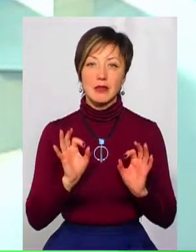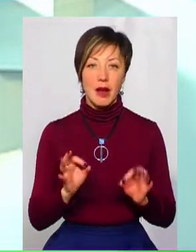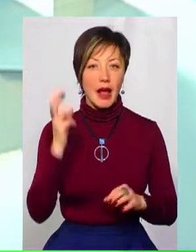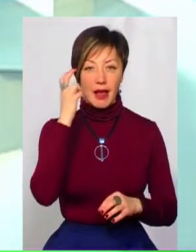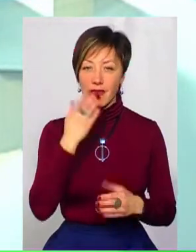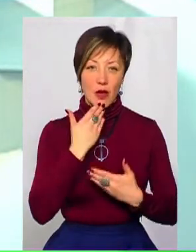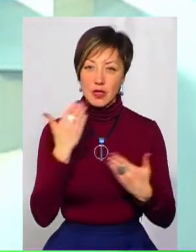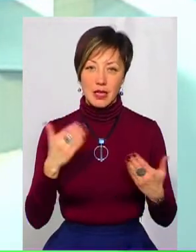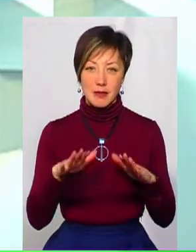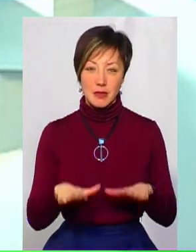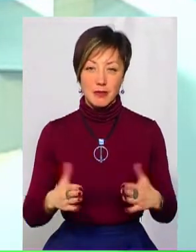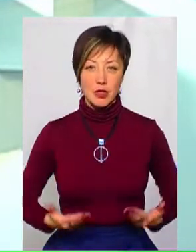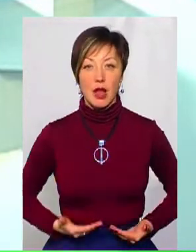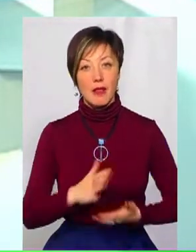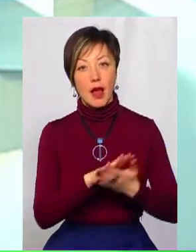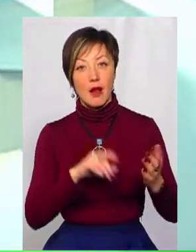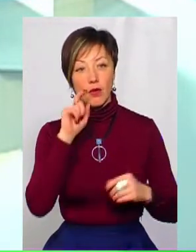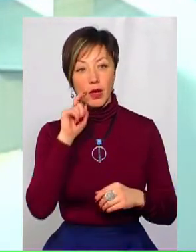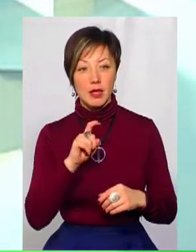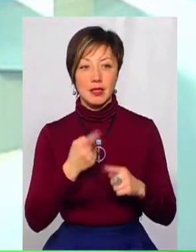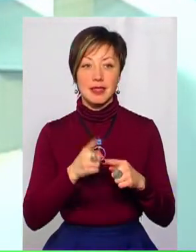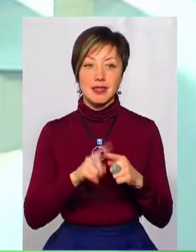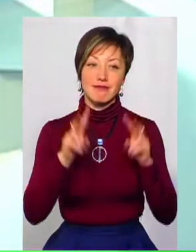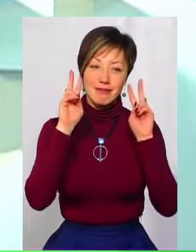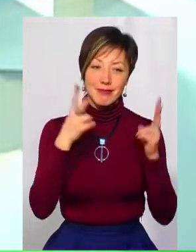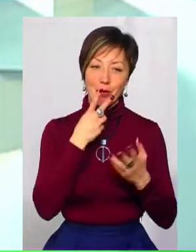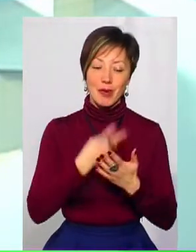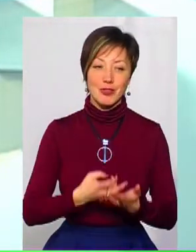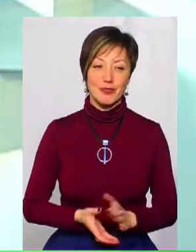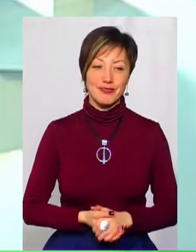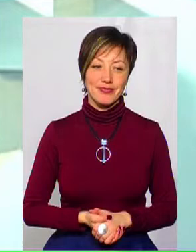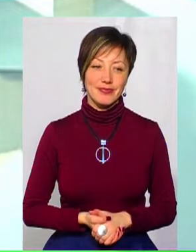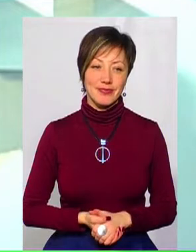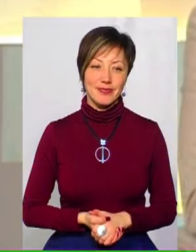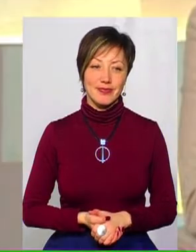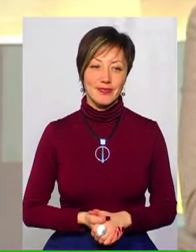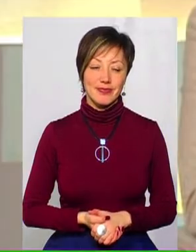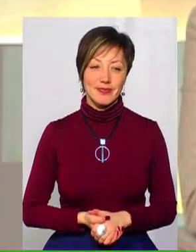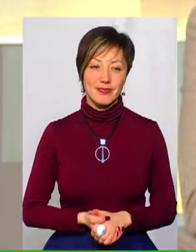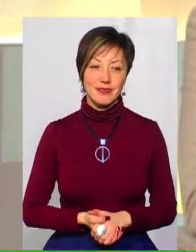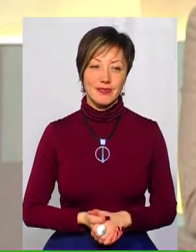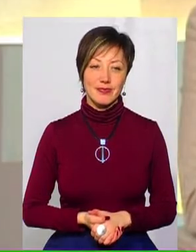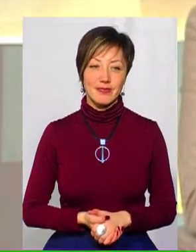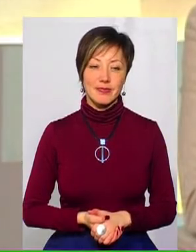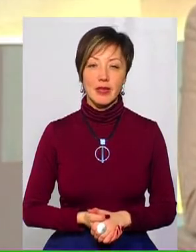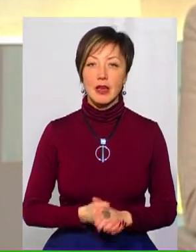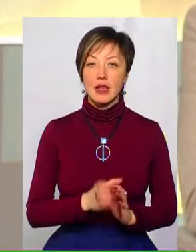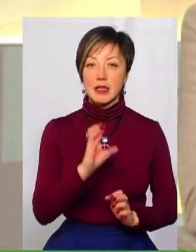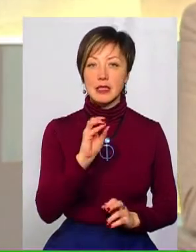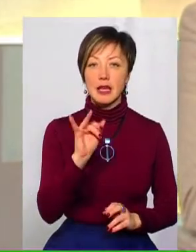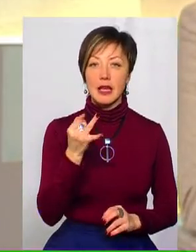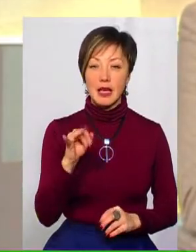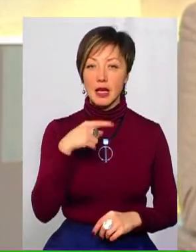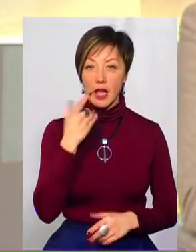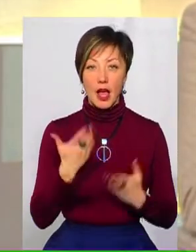точка. Але питання, чи буду я далі в Україні, це вже загадка, побачимо. Це вже загадка. Сергій казав, що якщо він